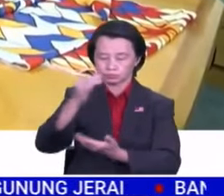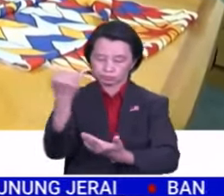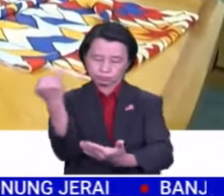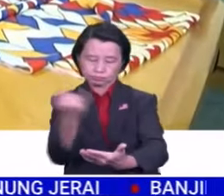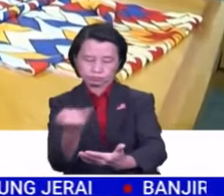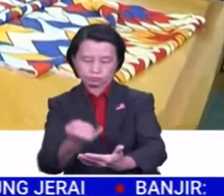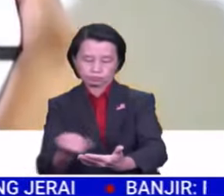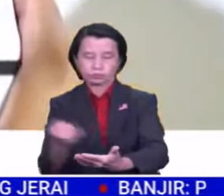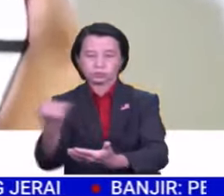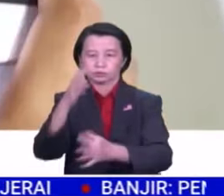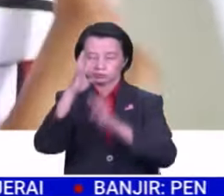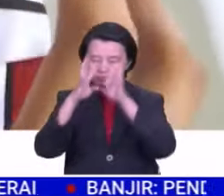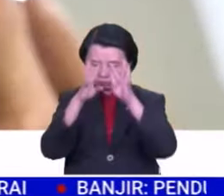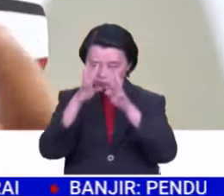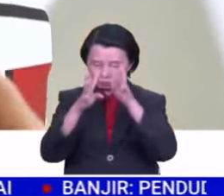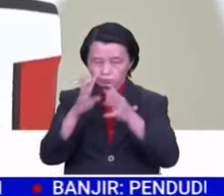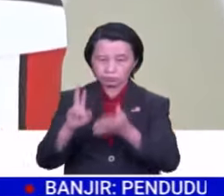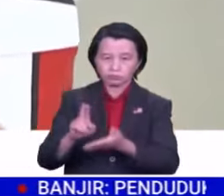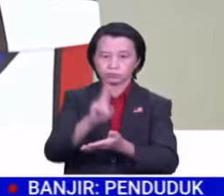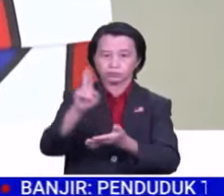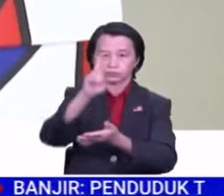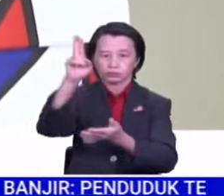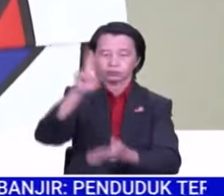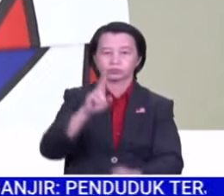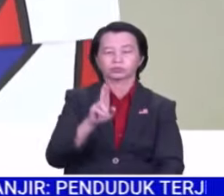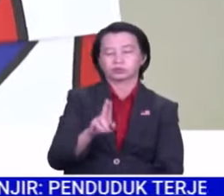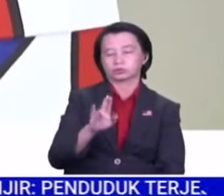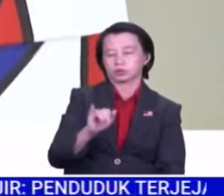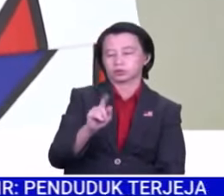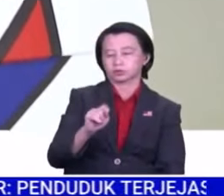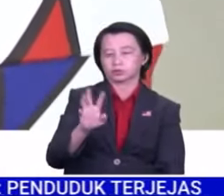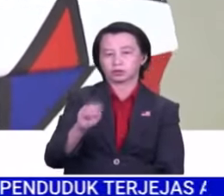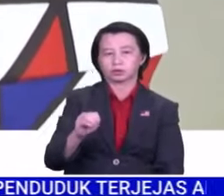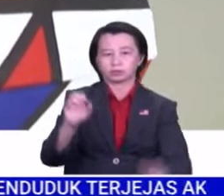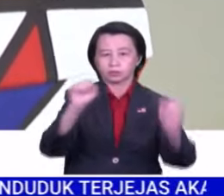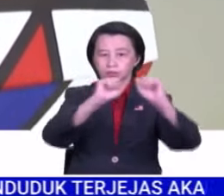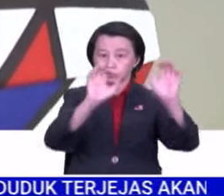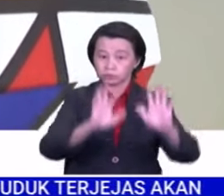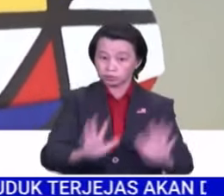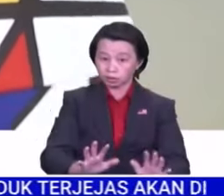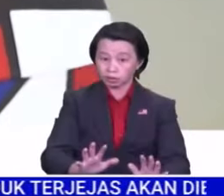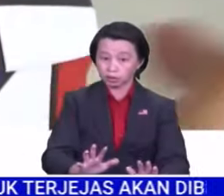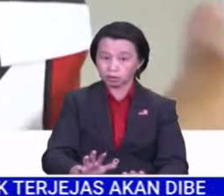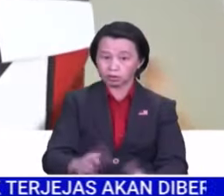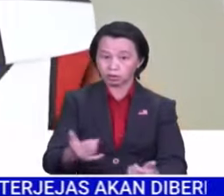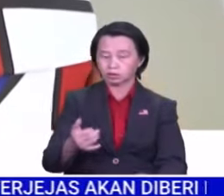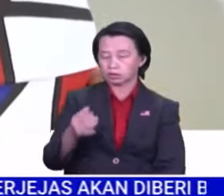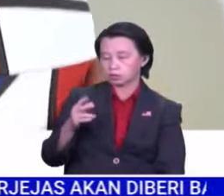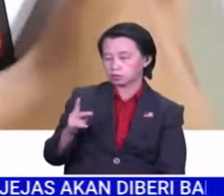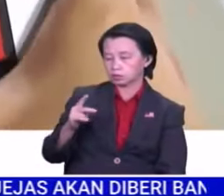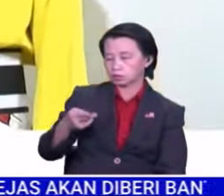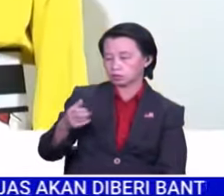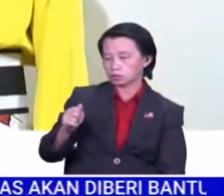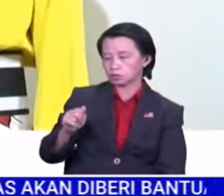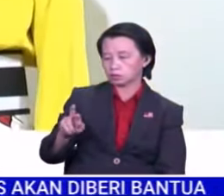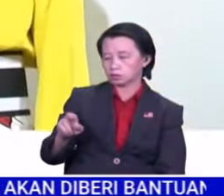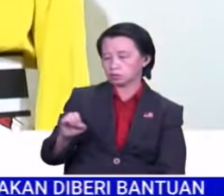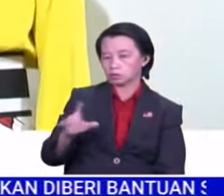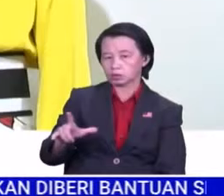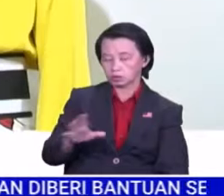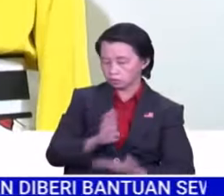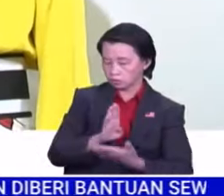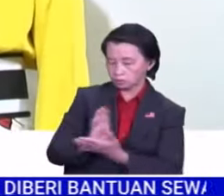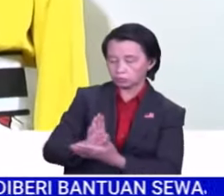Lukis dan Seni Reka Universiti Teknologi MARA UiTM Shah Alam. Khairul Azlan Abdul Karim dengan